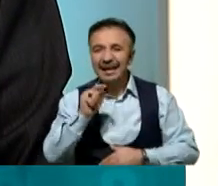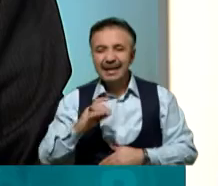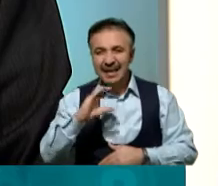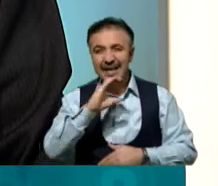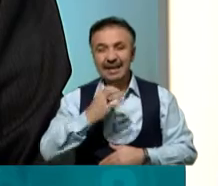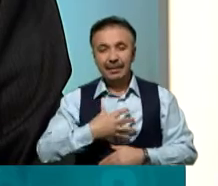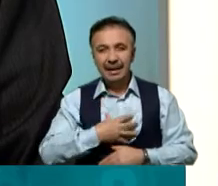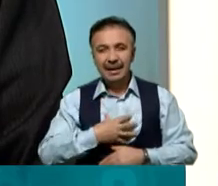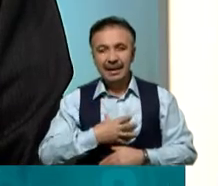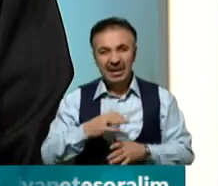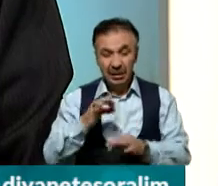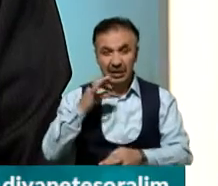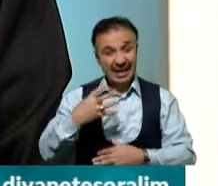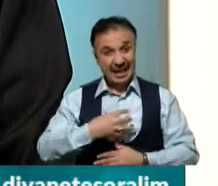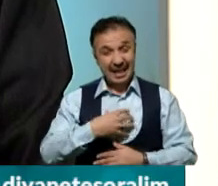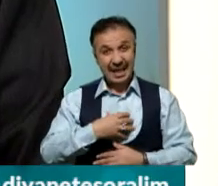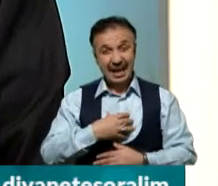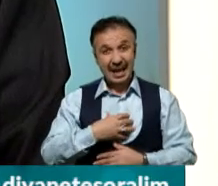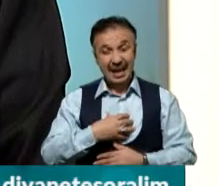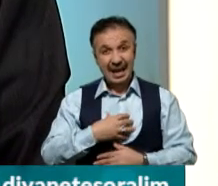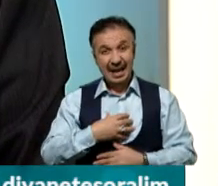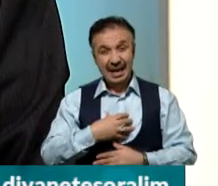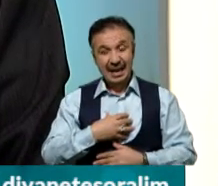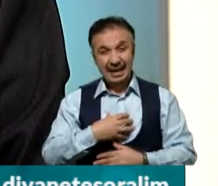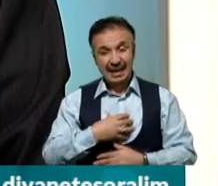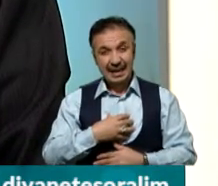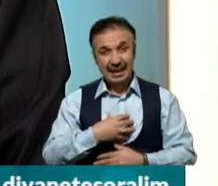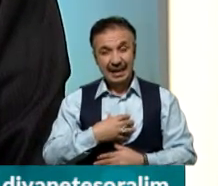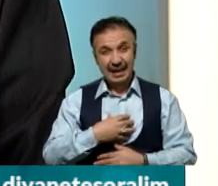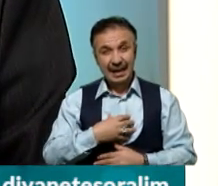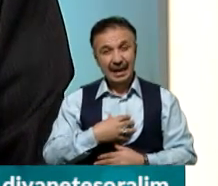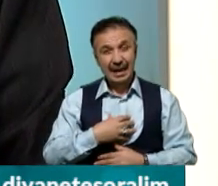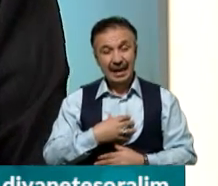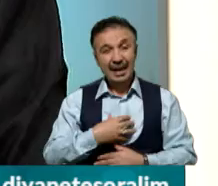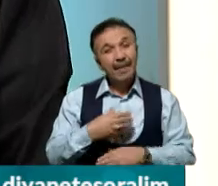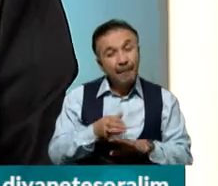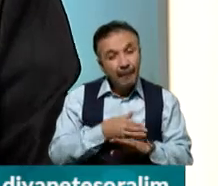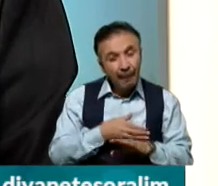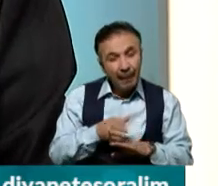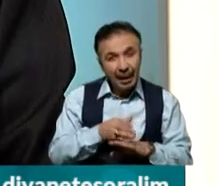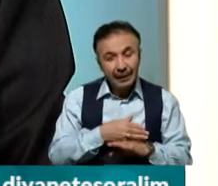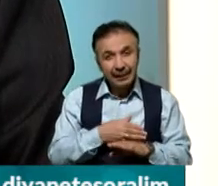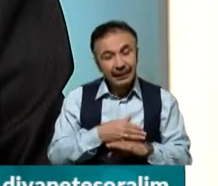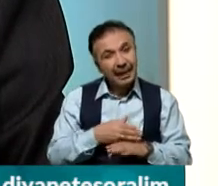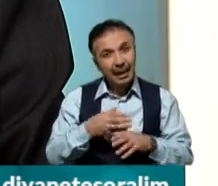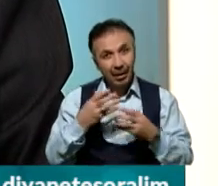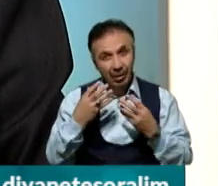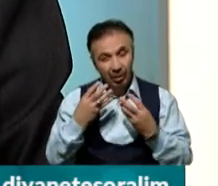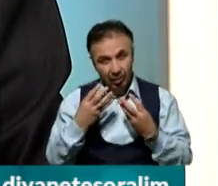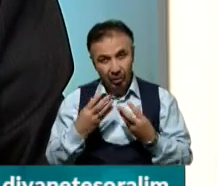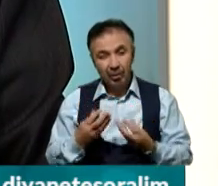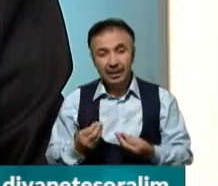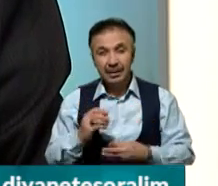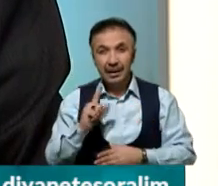olduğu, kendine ait, efendime söyleyeyim, servetinde, varlığında söz konusudur. Onun